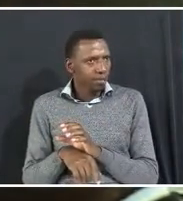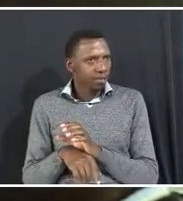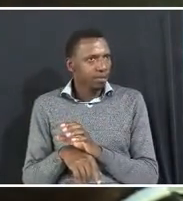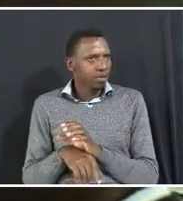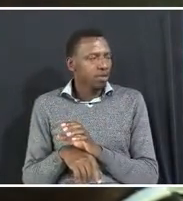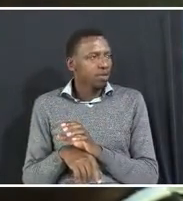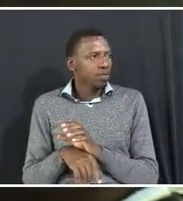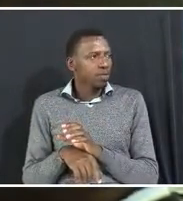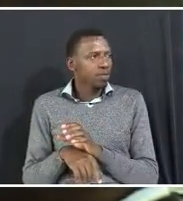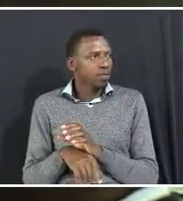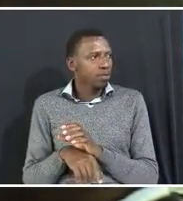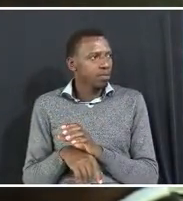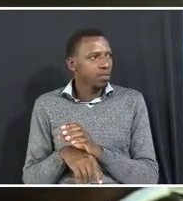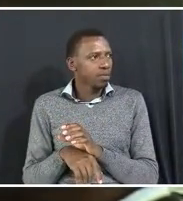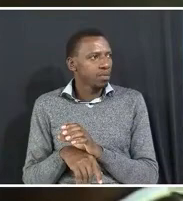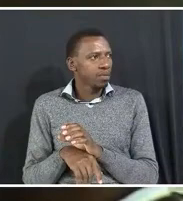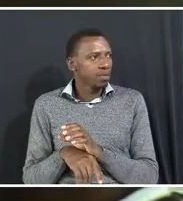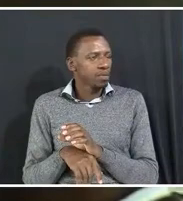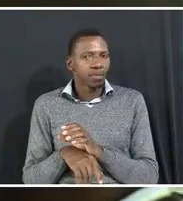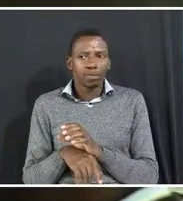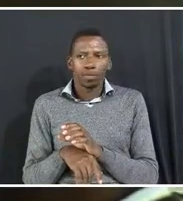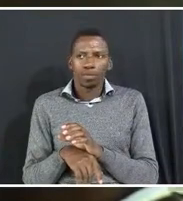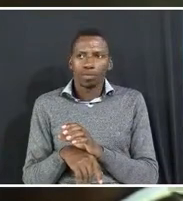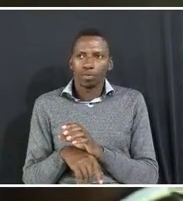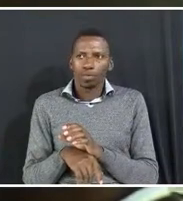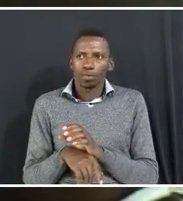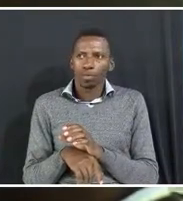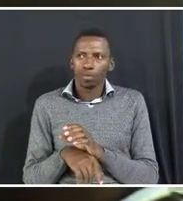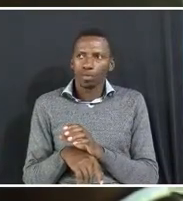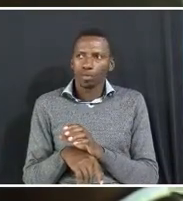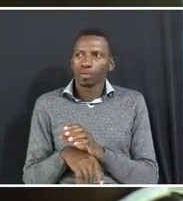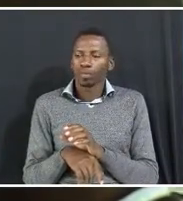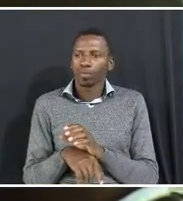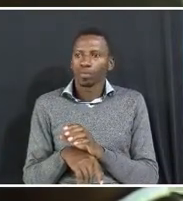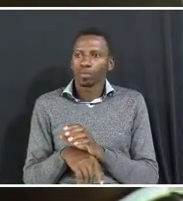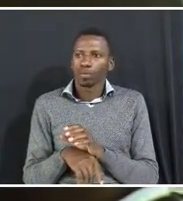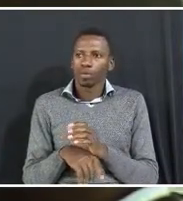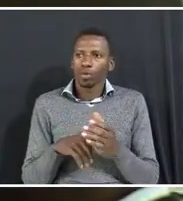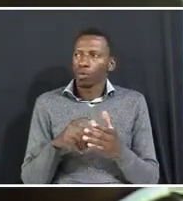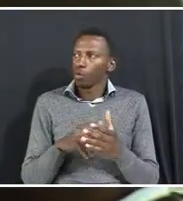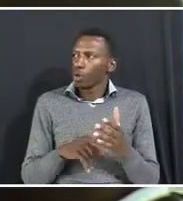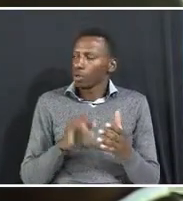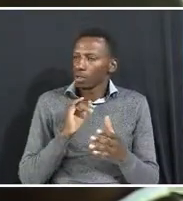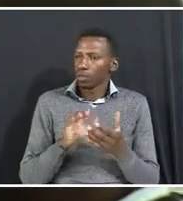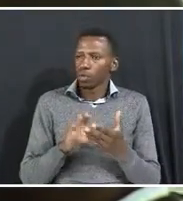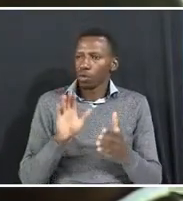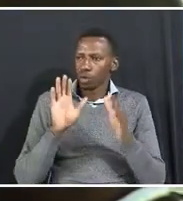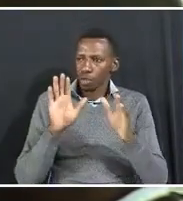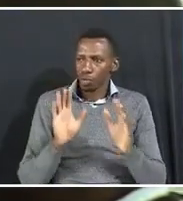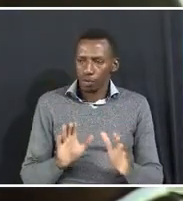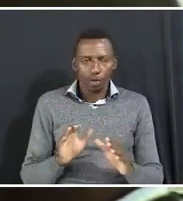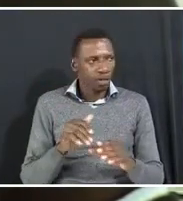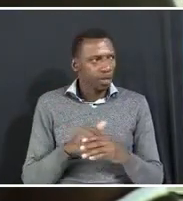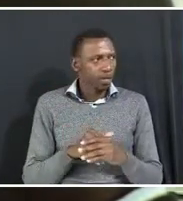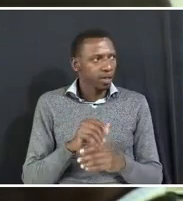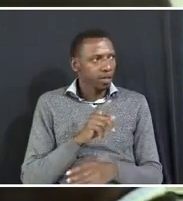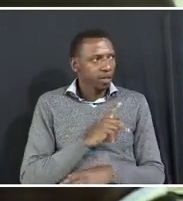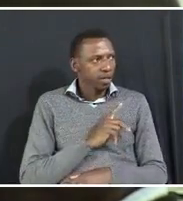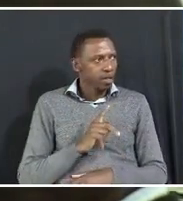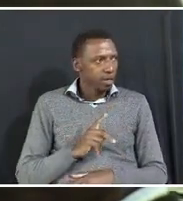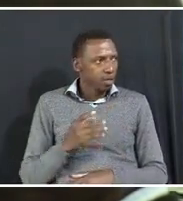tunaweka wapi kutenda haya na kufanya mambo mengine, ni nini haswa ina umuhimu katika ufalme wa